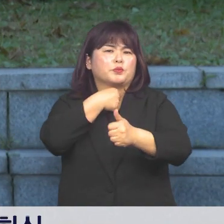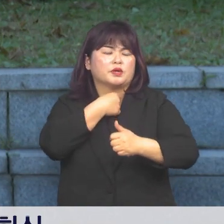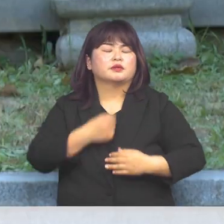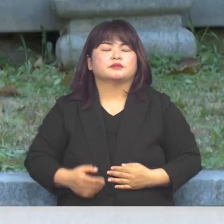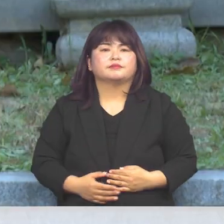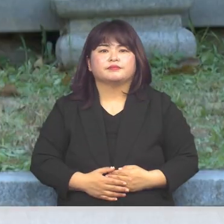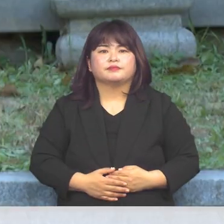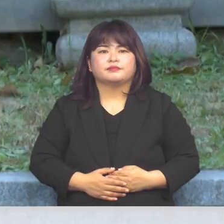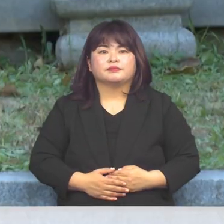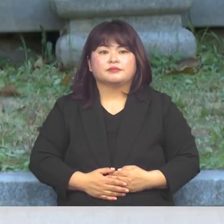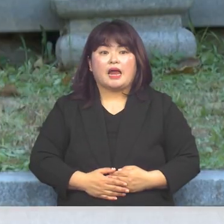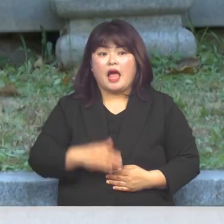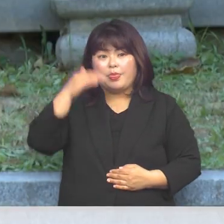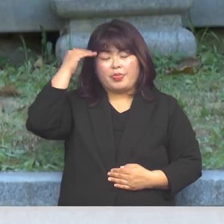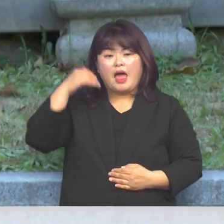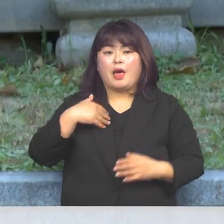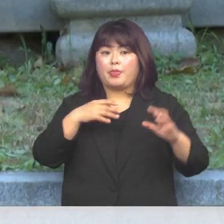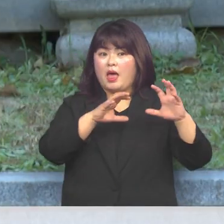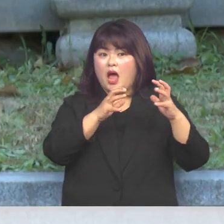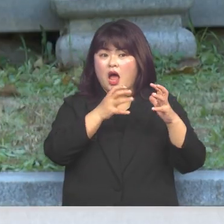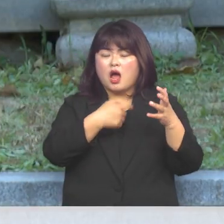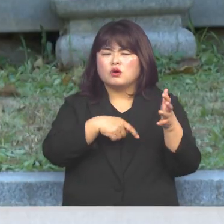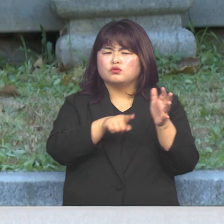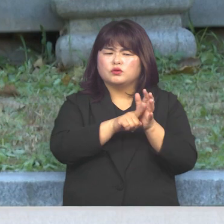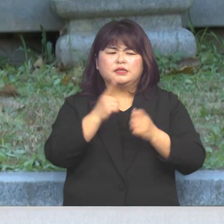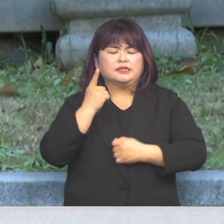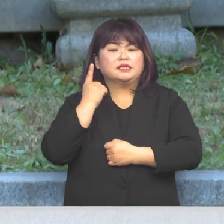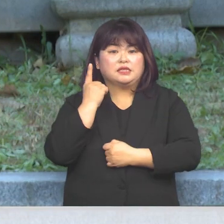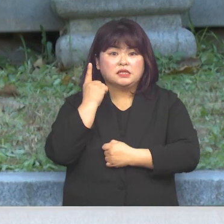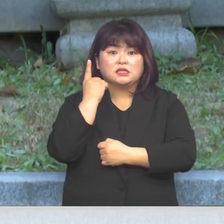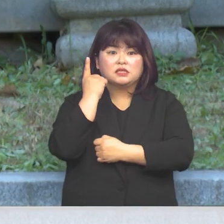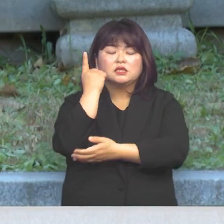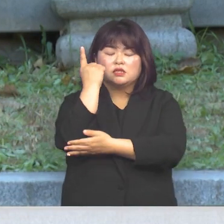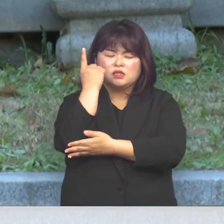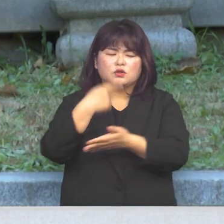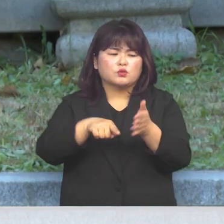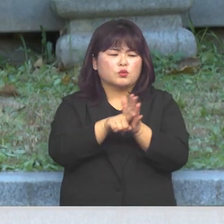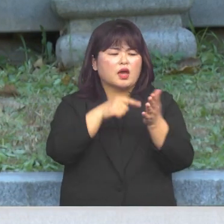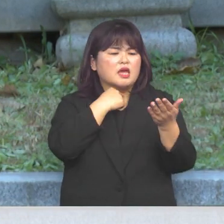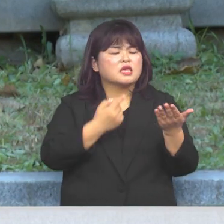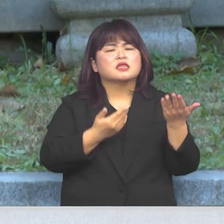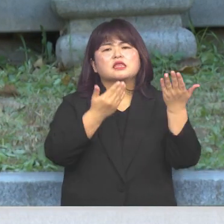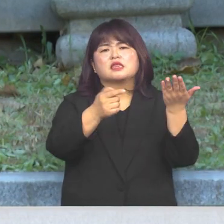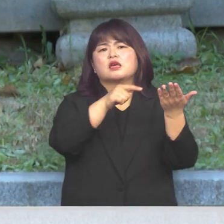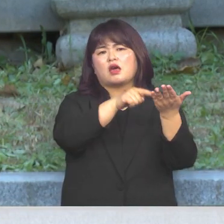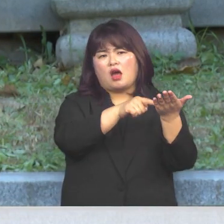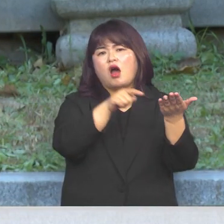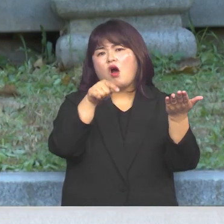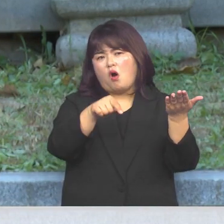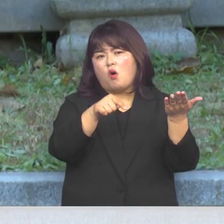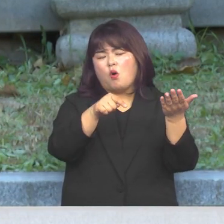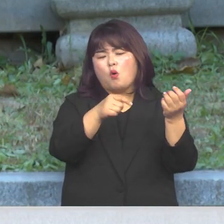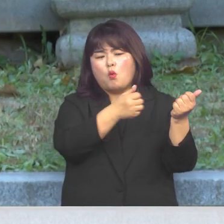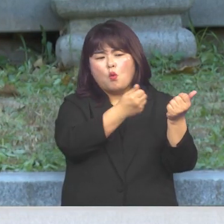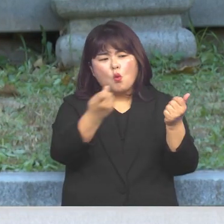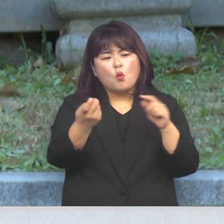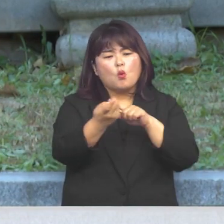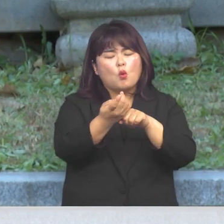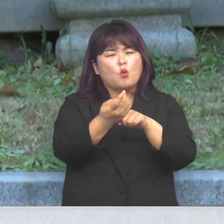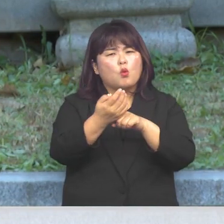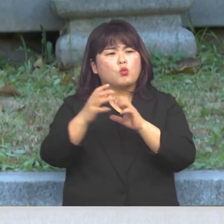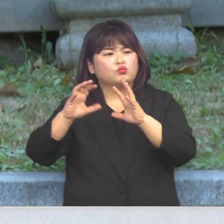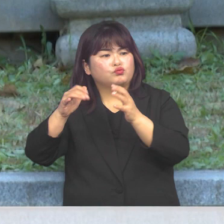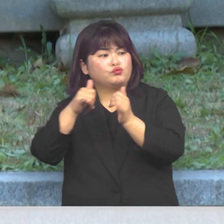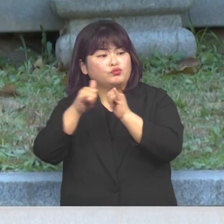드립니다. 나라를 지키기 위해서 희생된 분들은 결코 국민들이